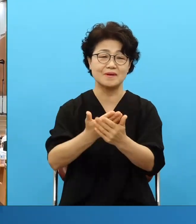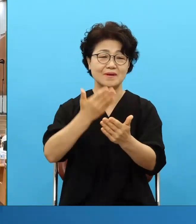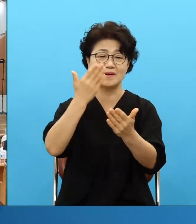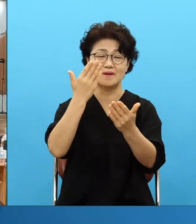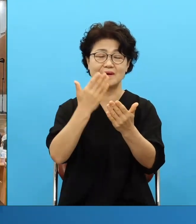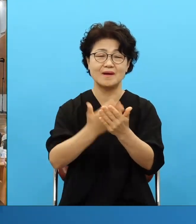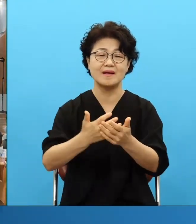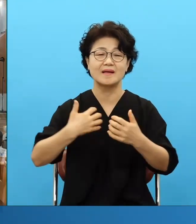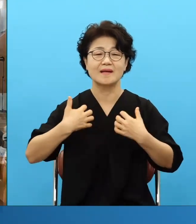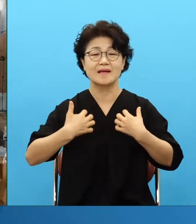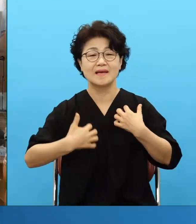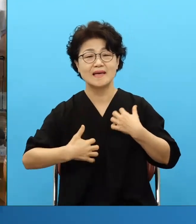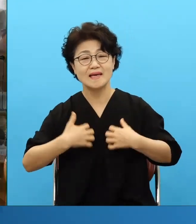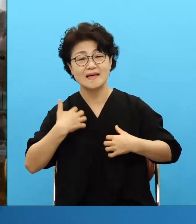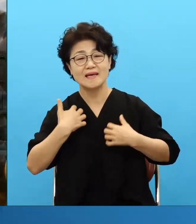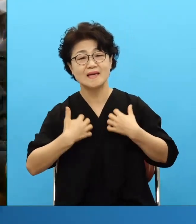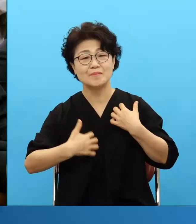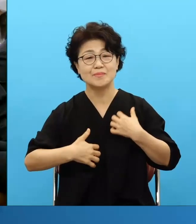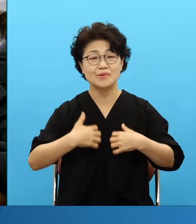계시옵소서.